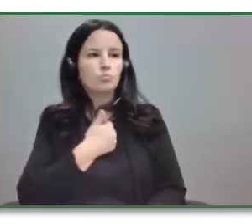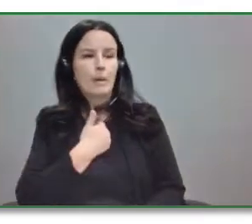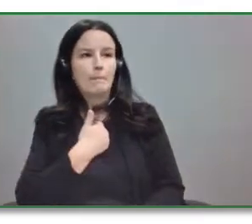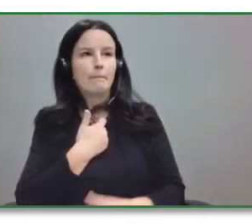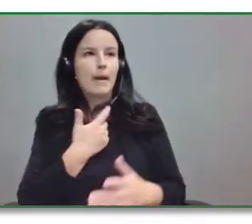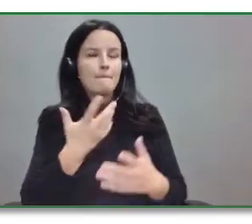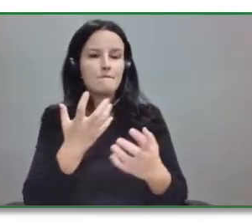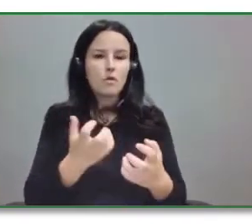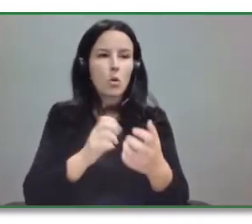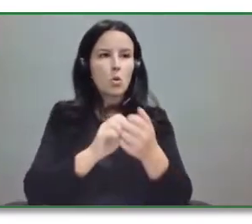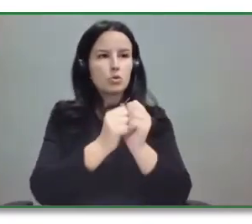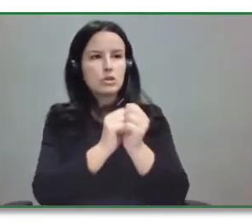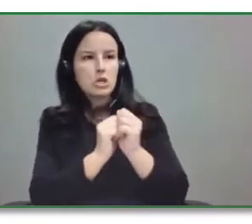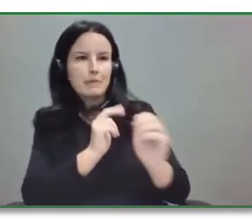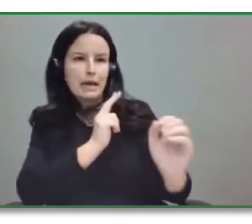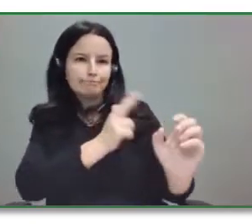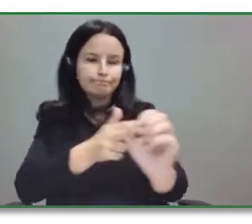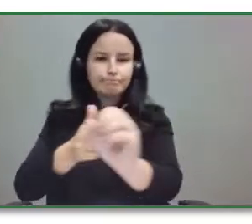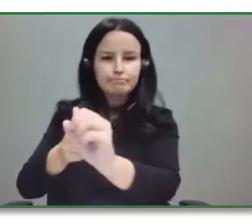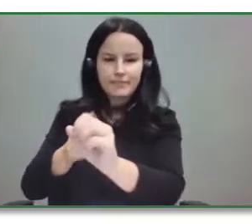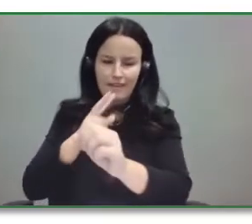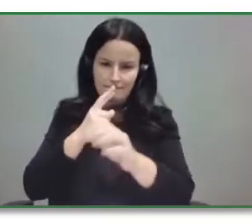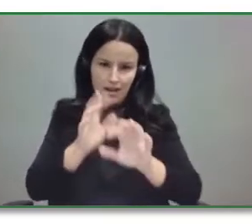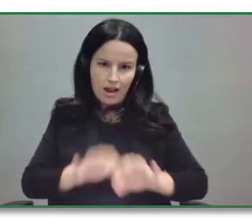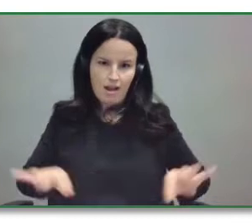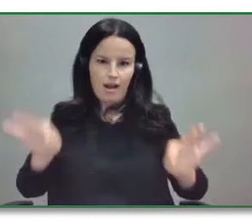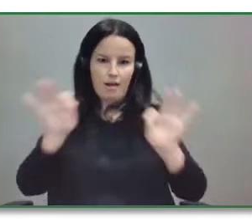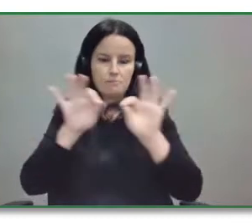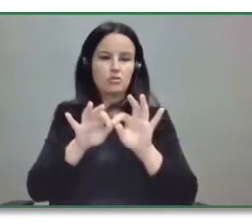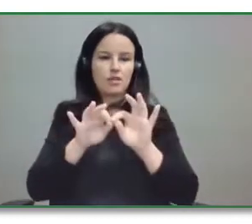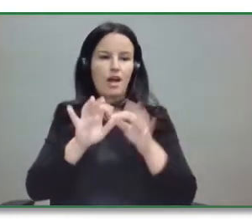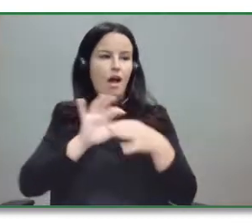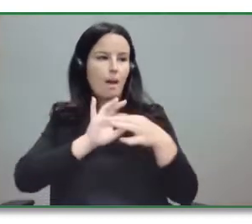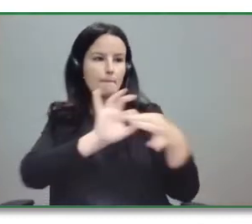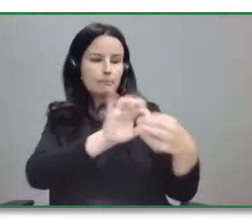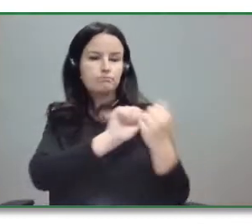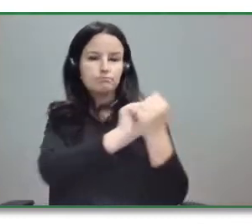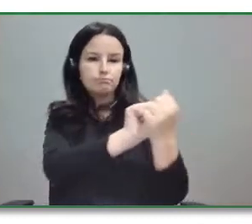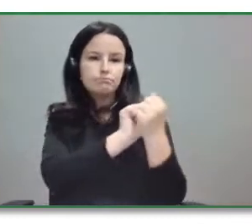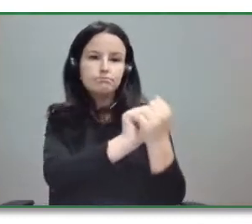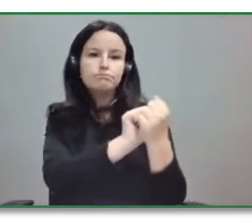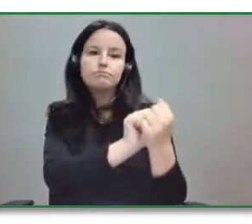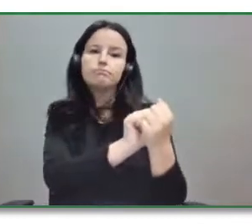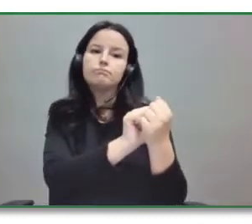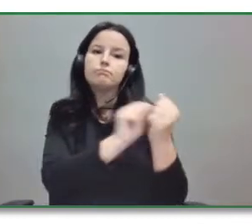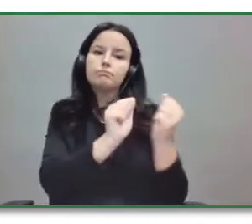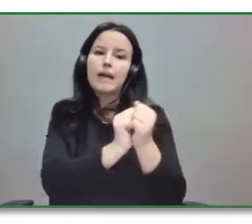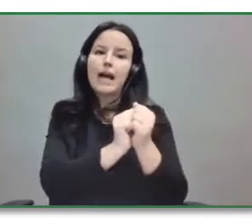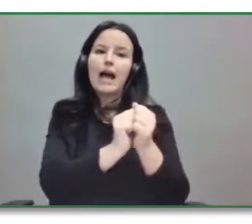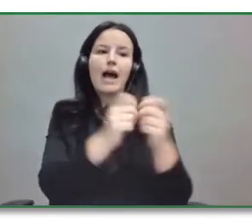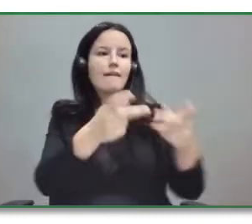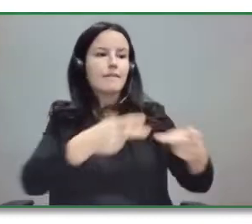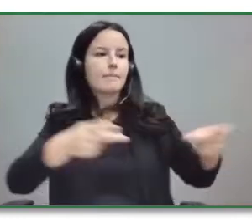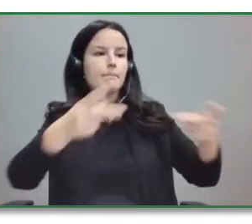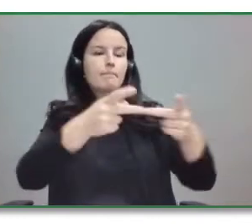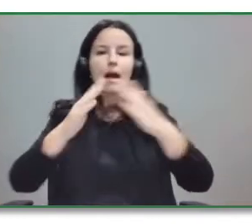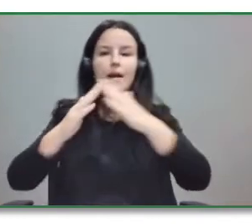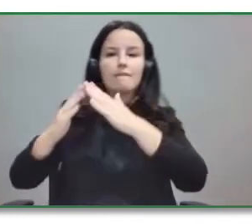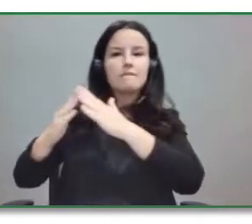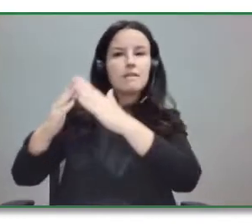un outil donc important. Des partenariats avec les districts et les parcs, c'est tellement